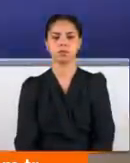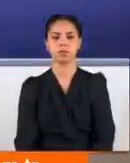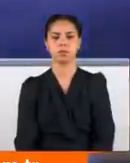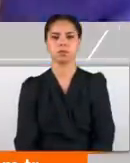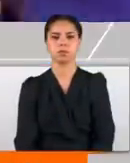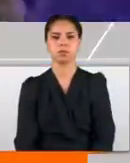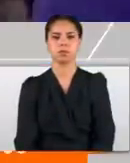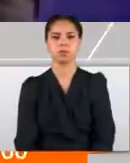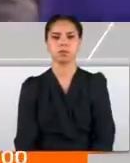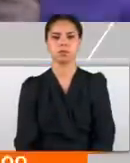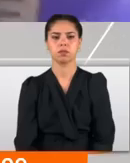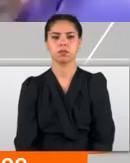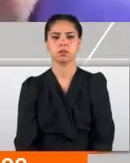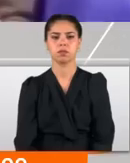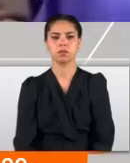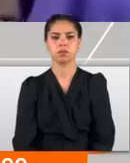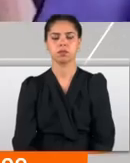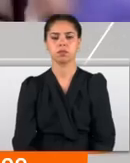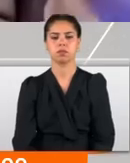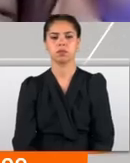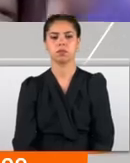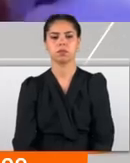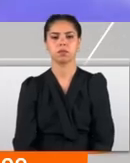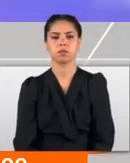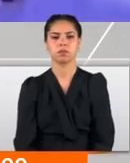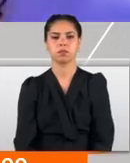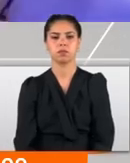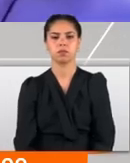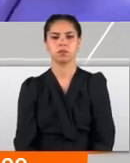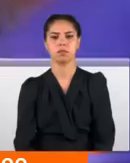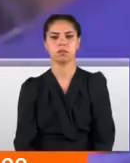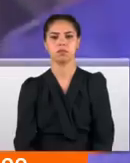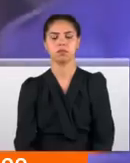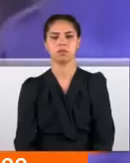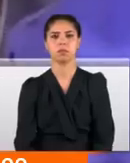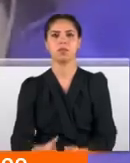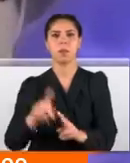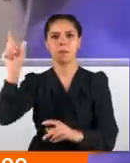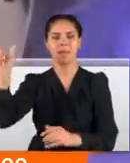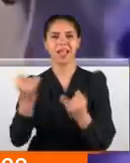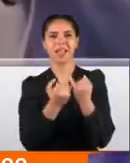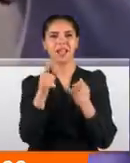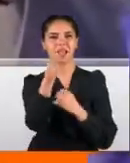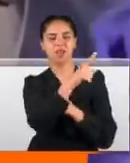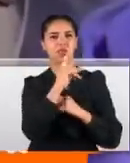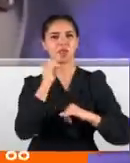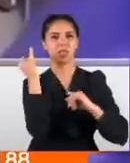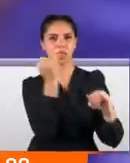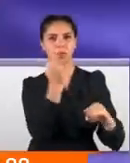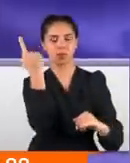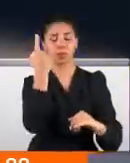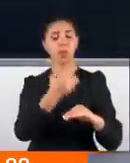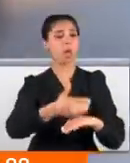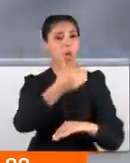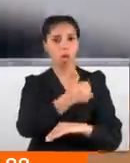ne yapacağım? Bütün İYİ Parti korumalar üstüme geldiler ve iteklediler. Akşener kardeşlere gösterdiği bu tutumdan hemen